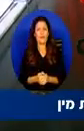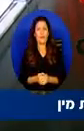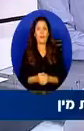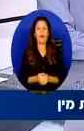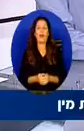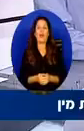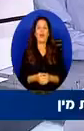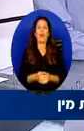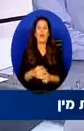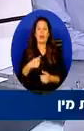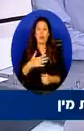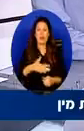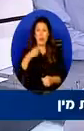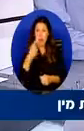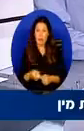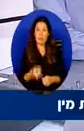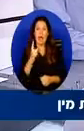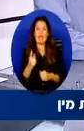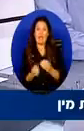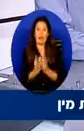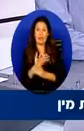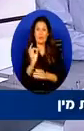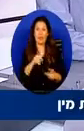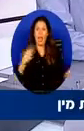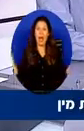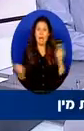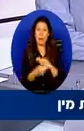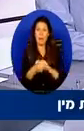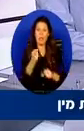אחת התוצאות של המהפכה שעשו